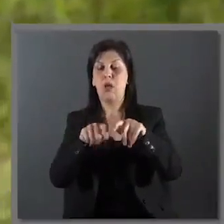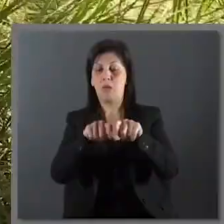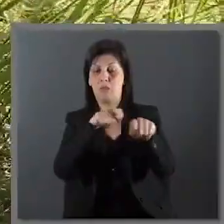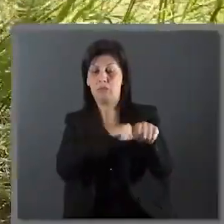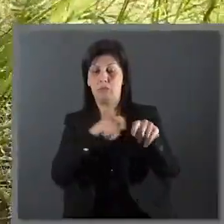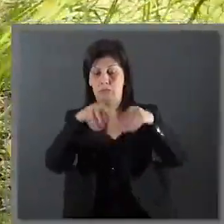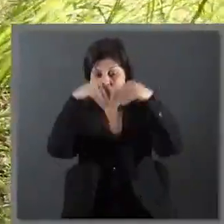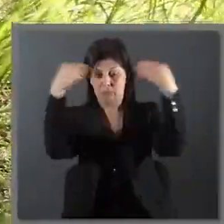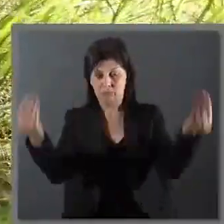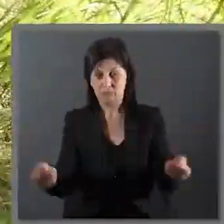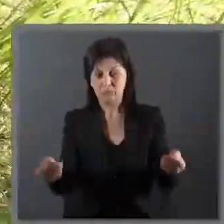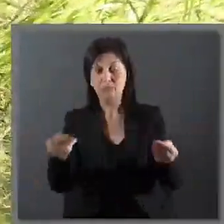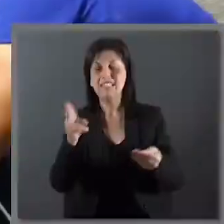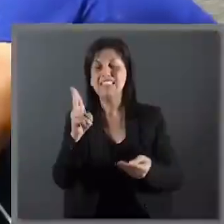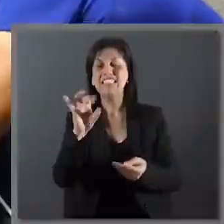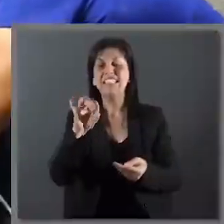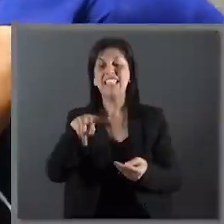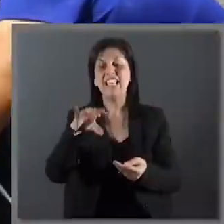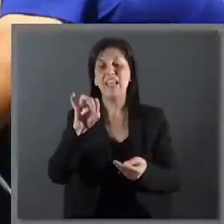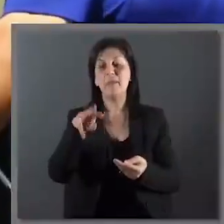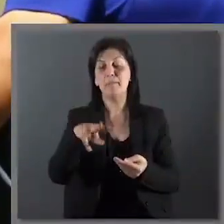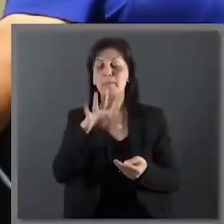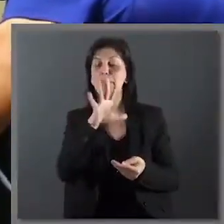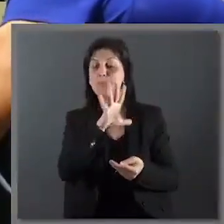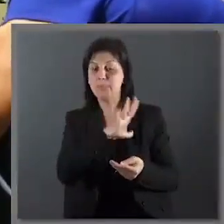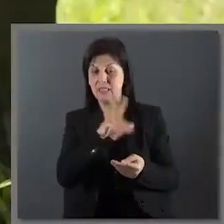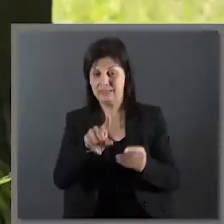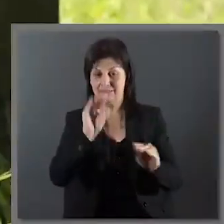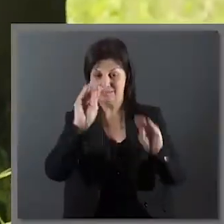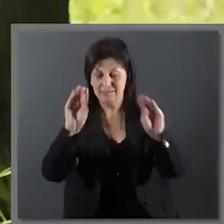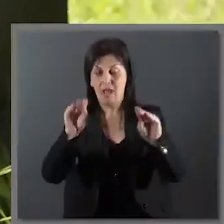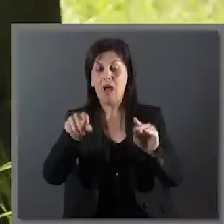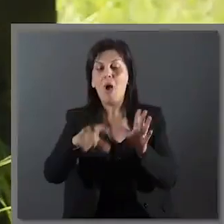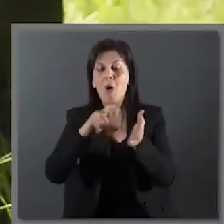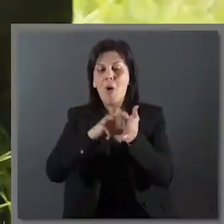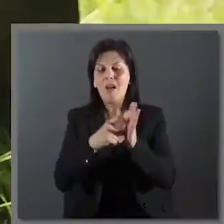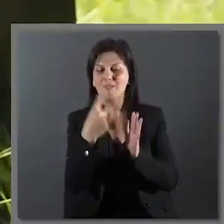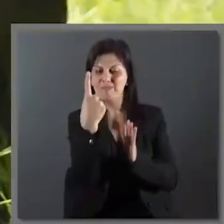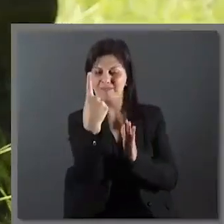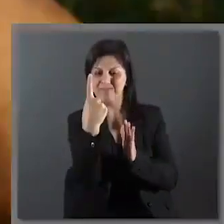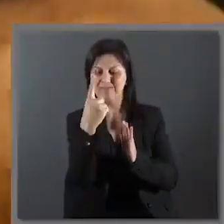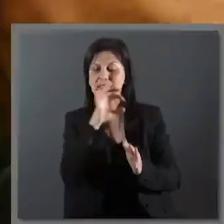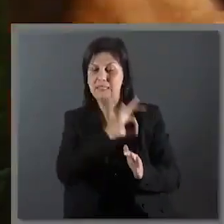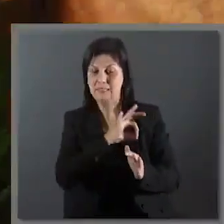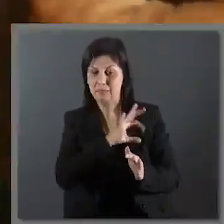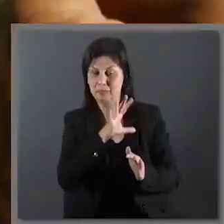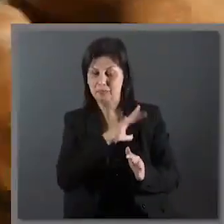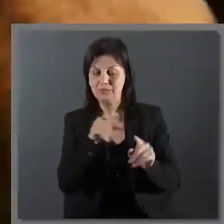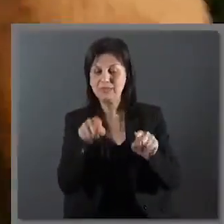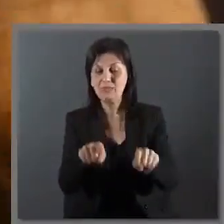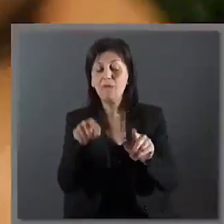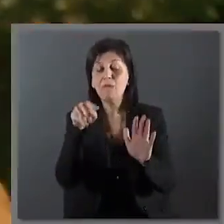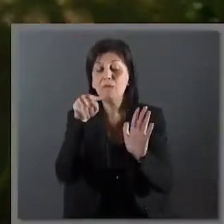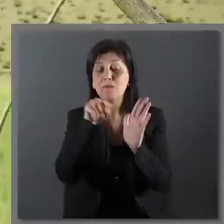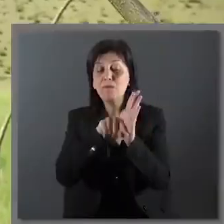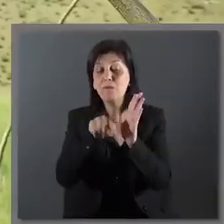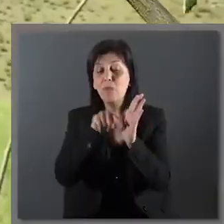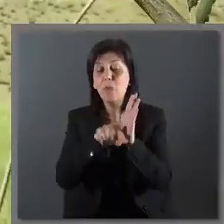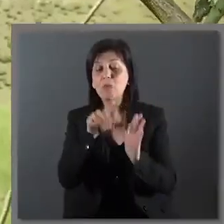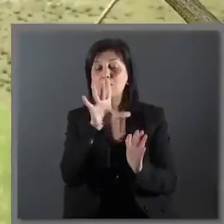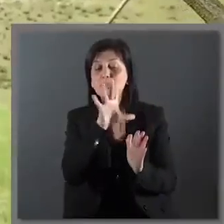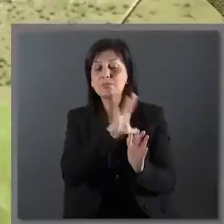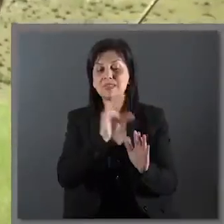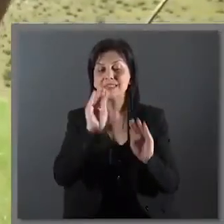və kilimlə pərdələnirdi. Daxili sahə adətən bir otaqdan ibarət olurdu. Onu bəzən həsir, kilim və ya